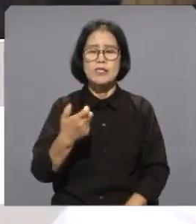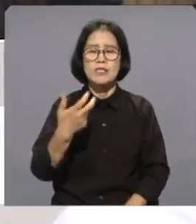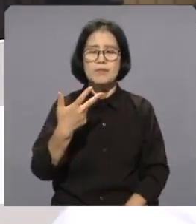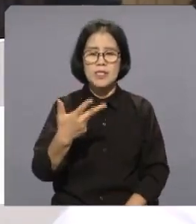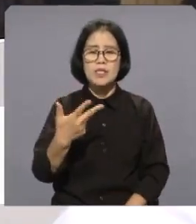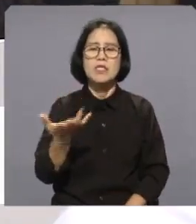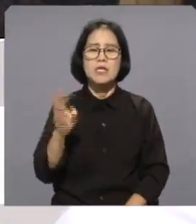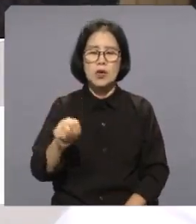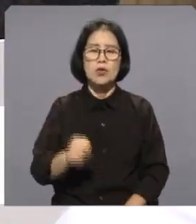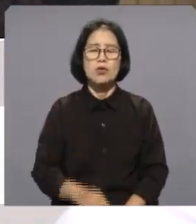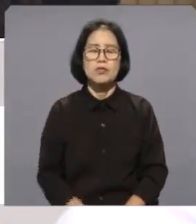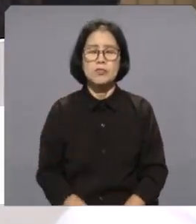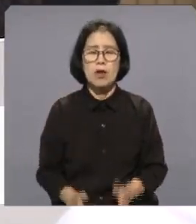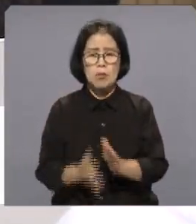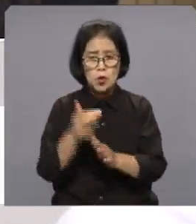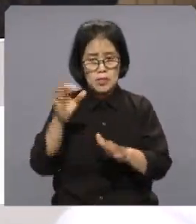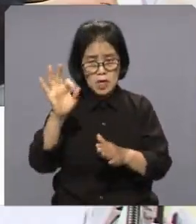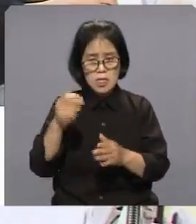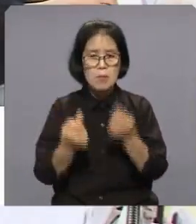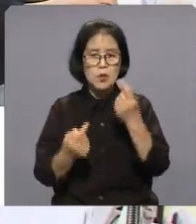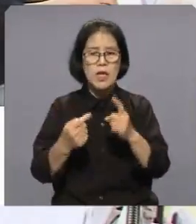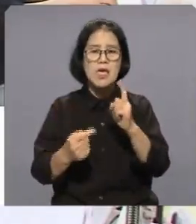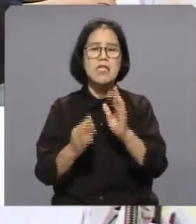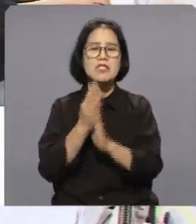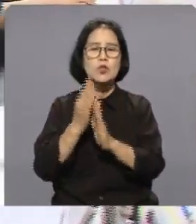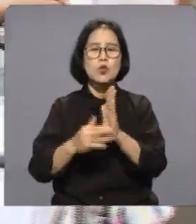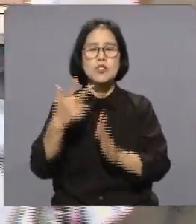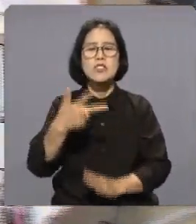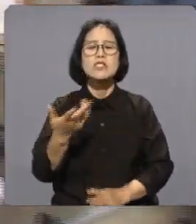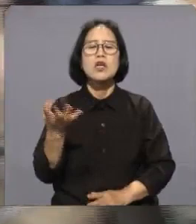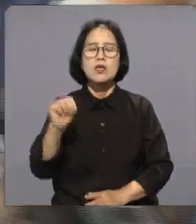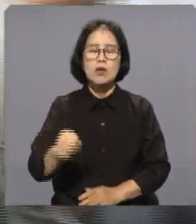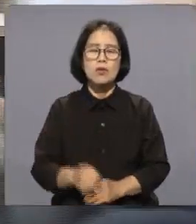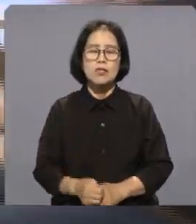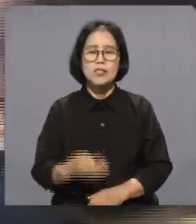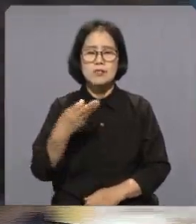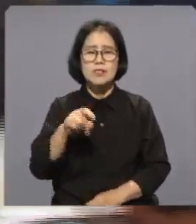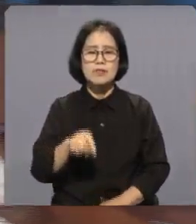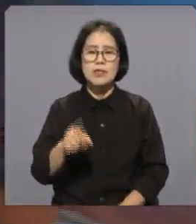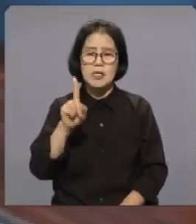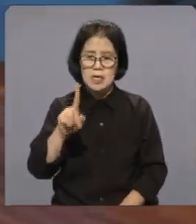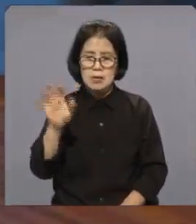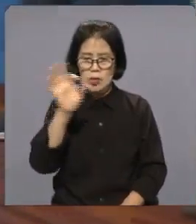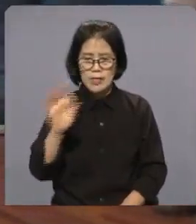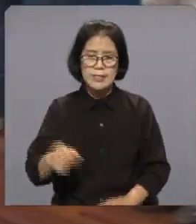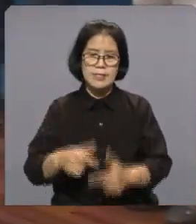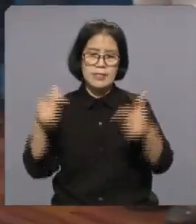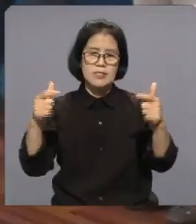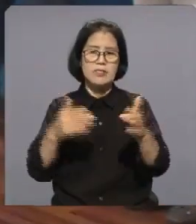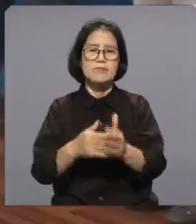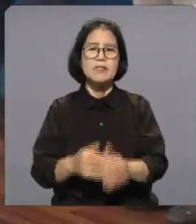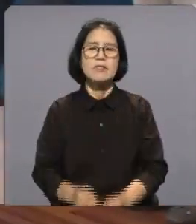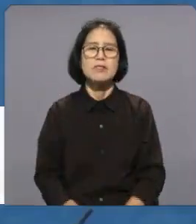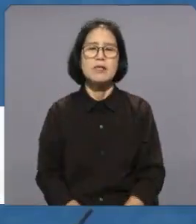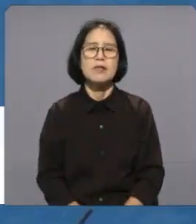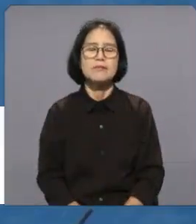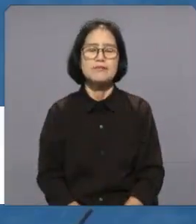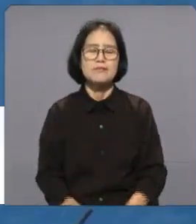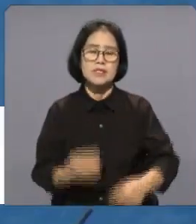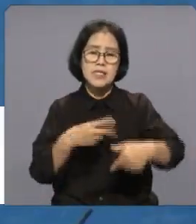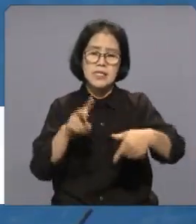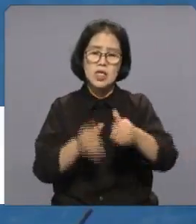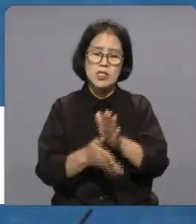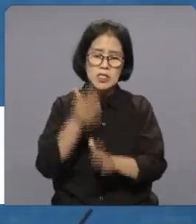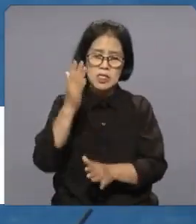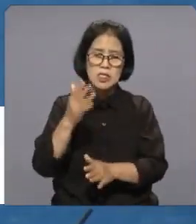규모입니다. 본 예산보다 무려 1조 7천억여 원, 13.1% 증가했습니다. 인천시는